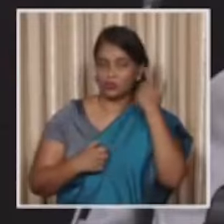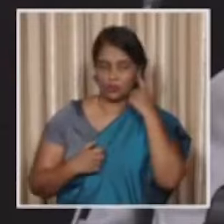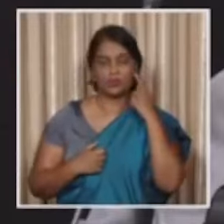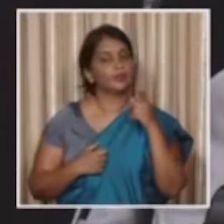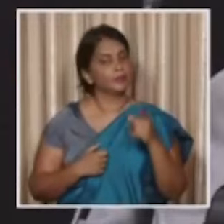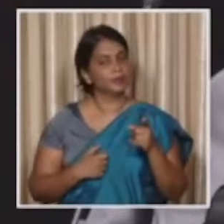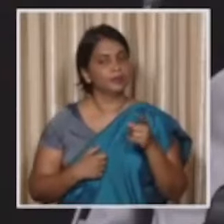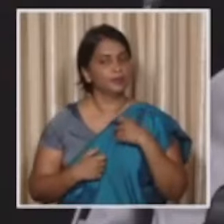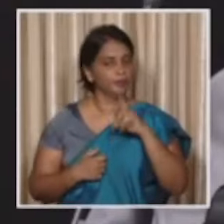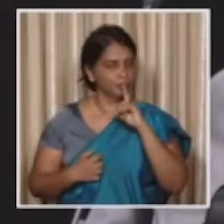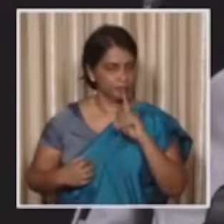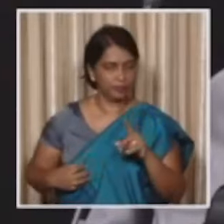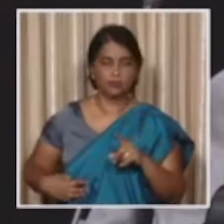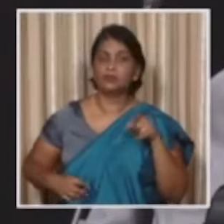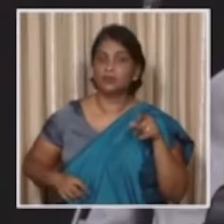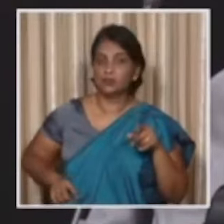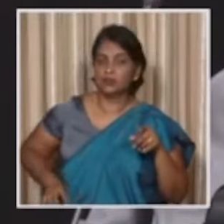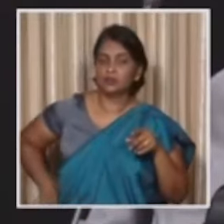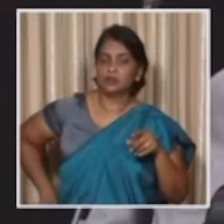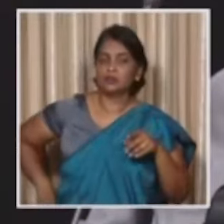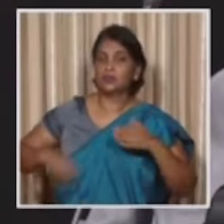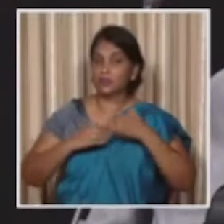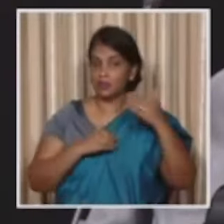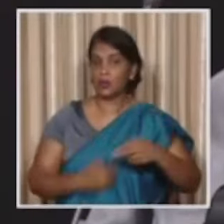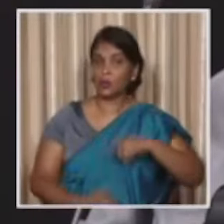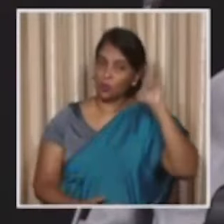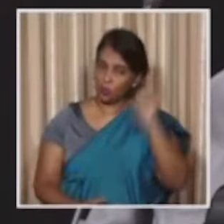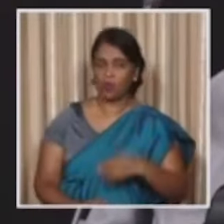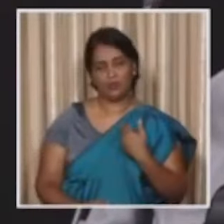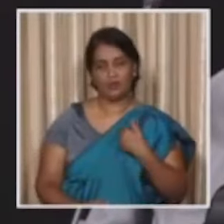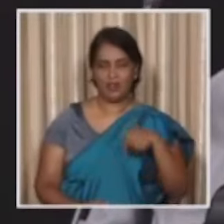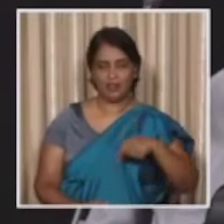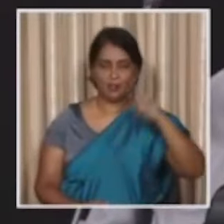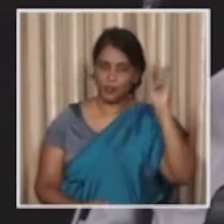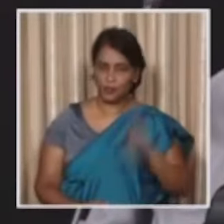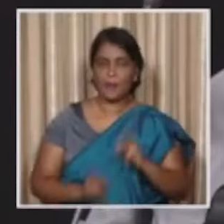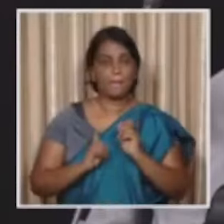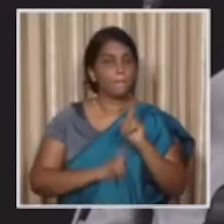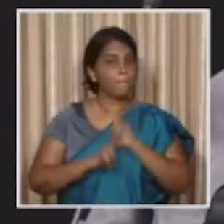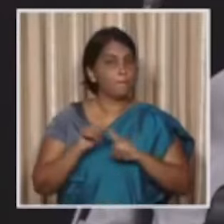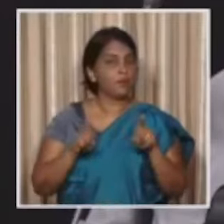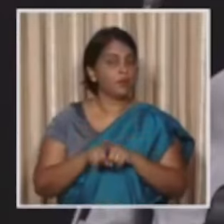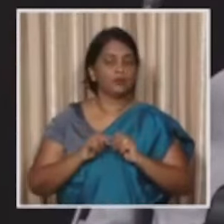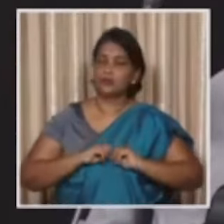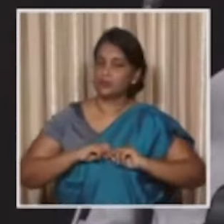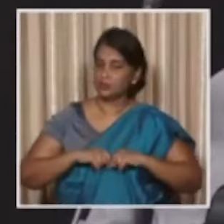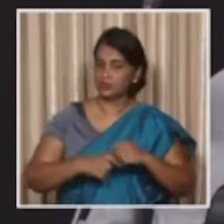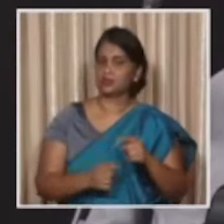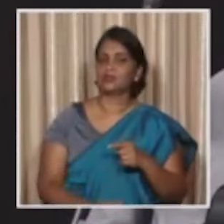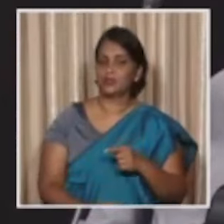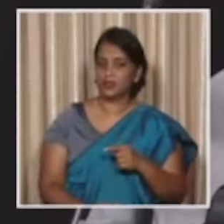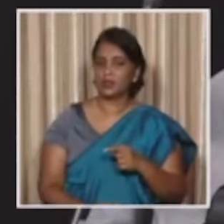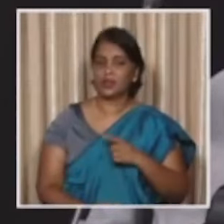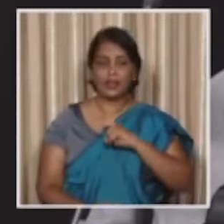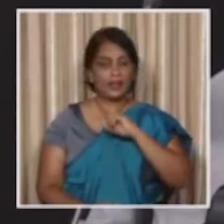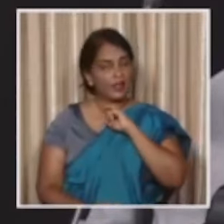නිසා මම ඉල්ලා සිටිනවා මීට පසුව හරි අපි දිනවනවා මේක. හැබැයි පාර්ලිමේන්තුවක් විදියට මේක ගෙනියමු. ඒකෙදි